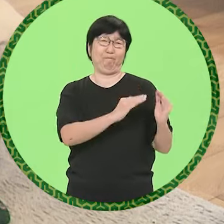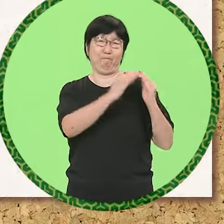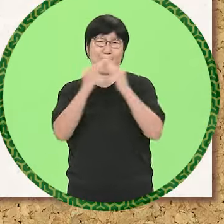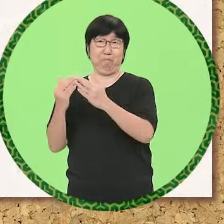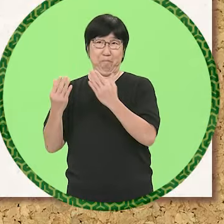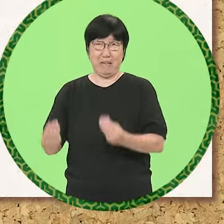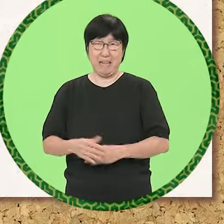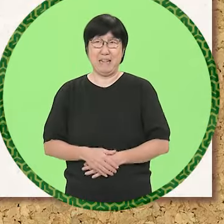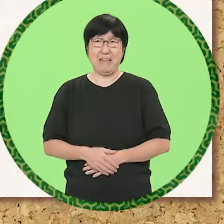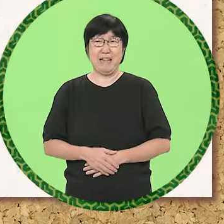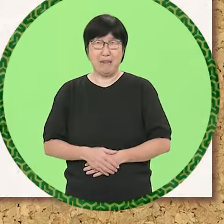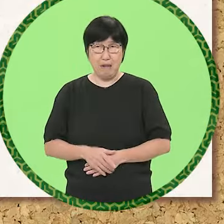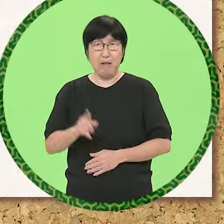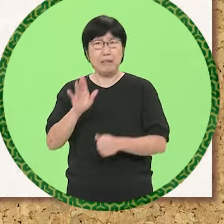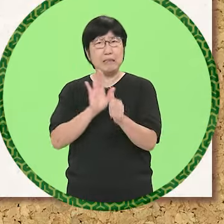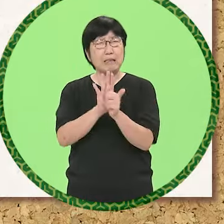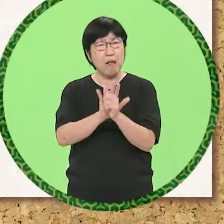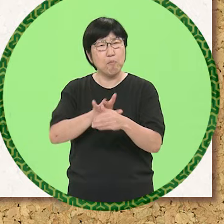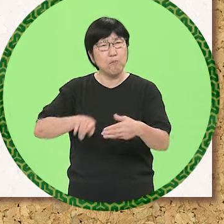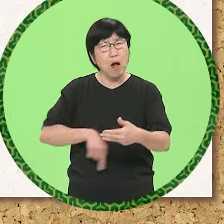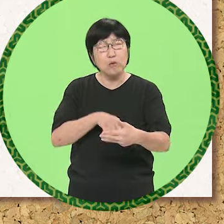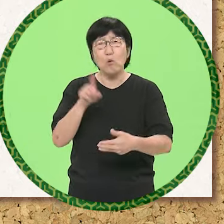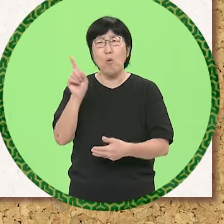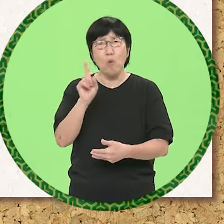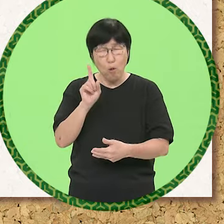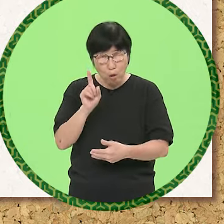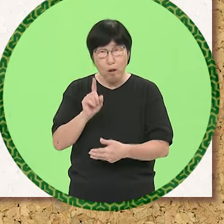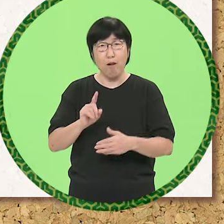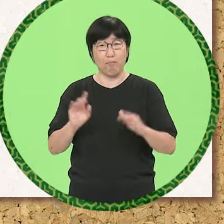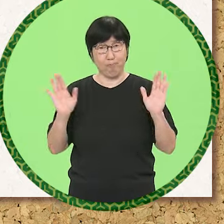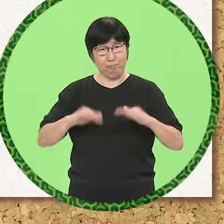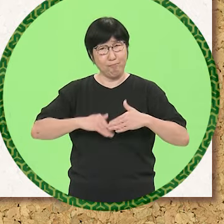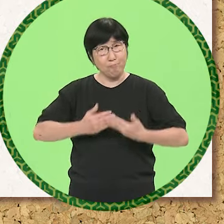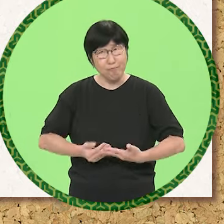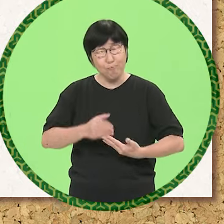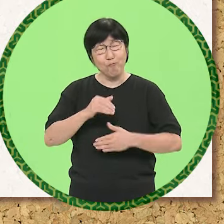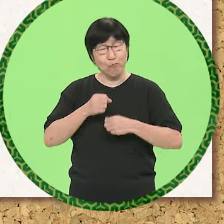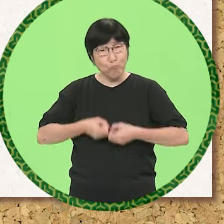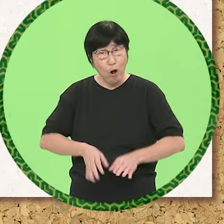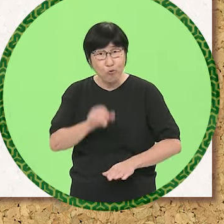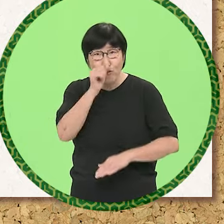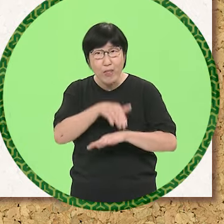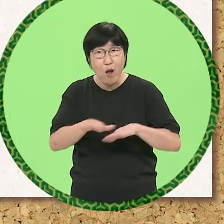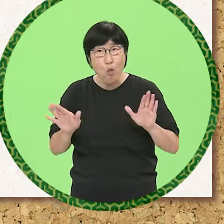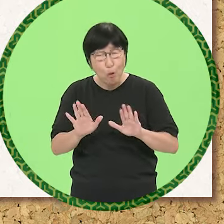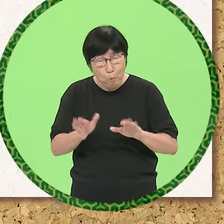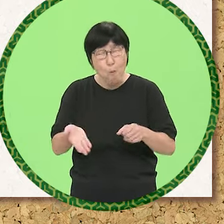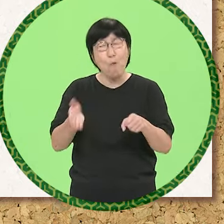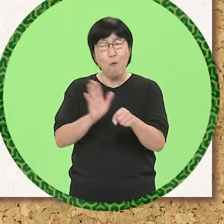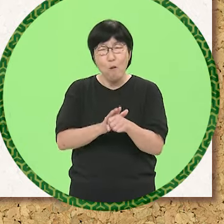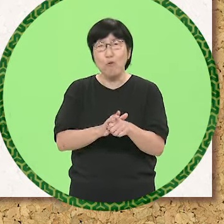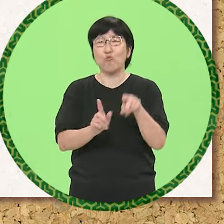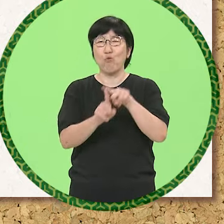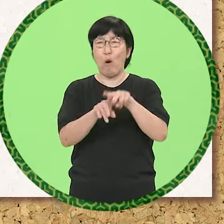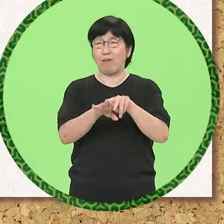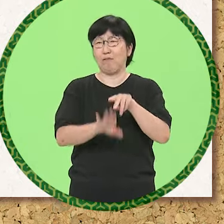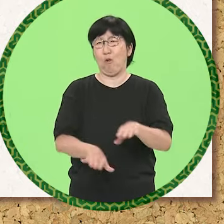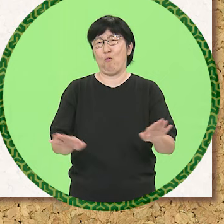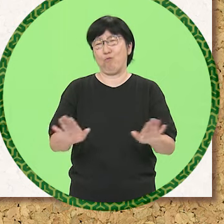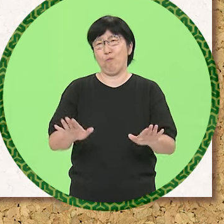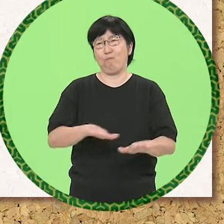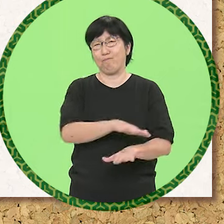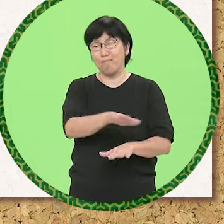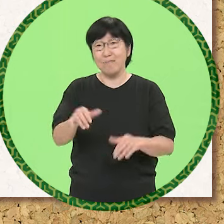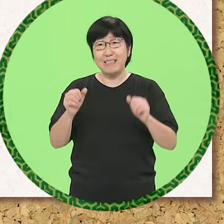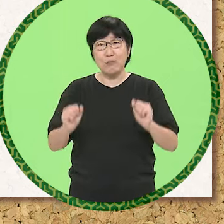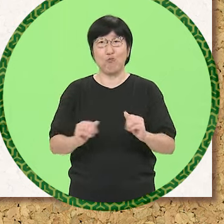。 広島市3世代同居近居支援事業とは、出産予定の子どもを含む小学生以下の子どもが